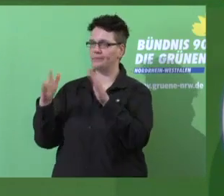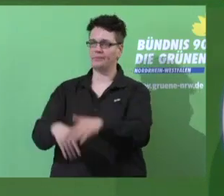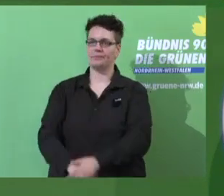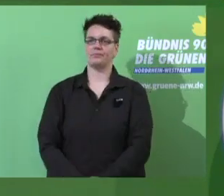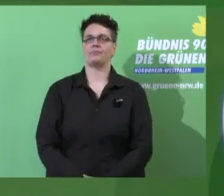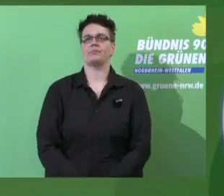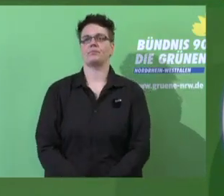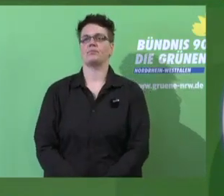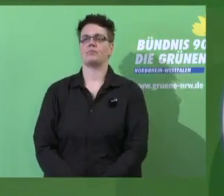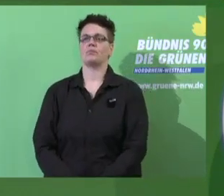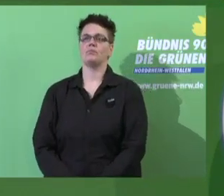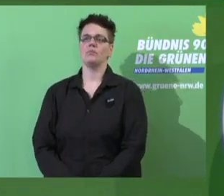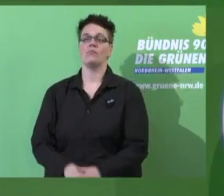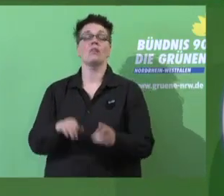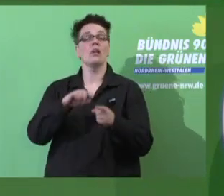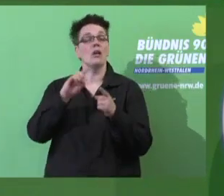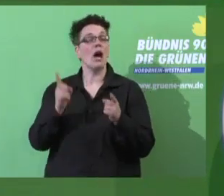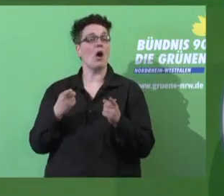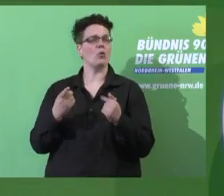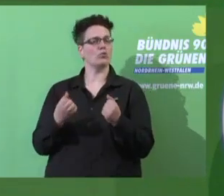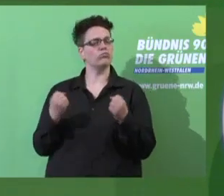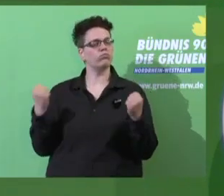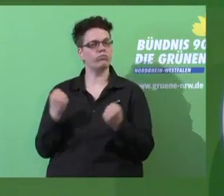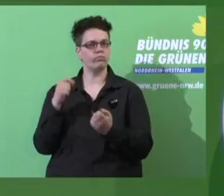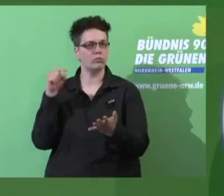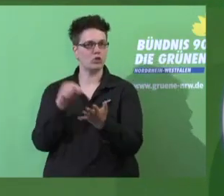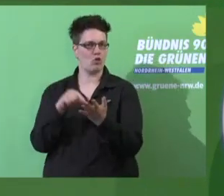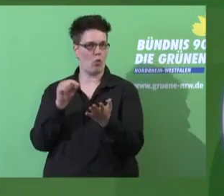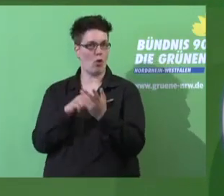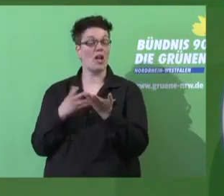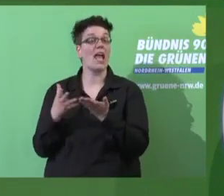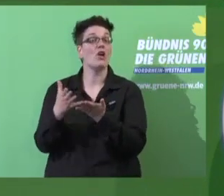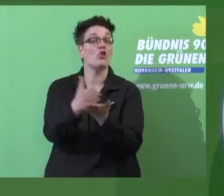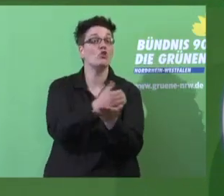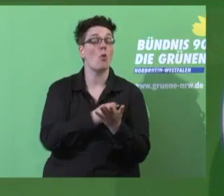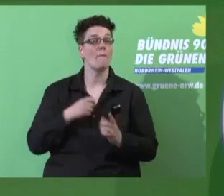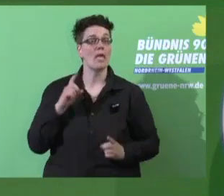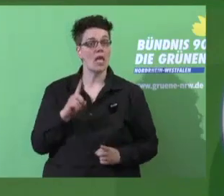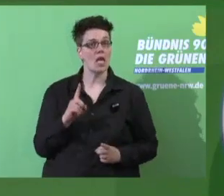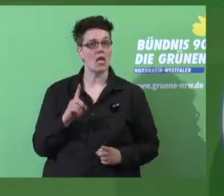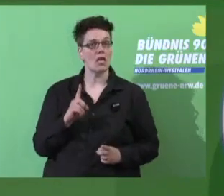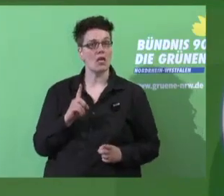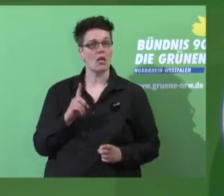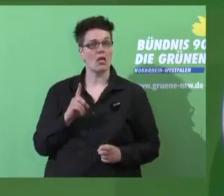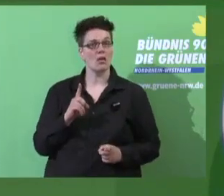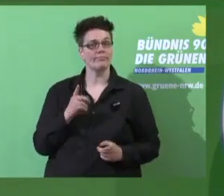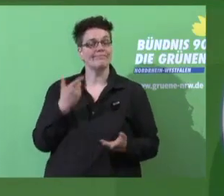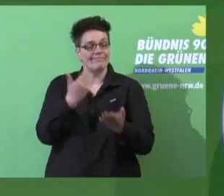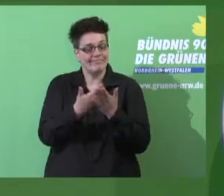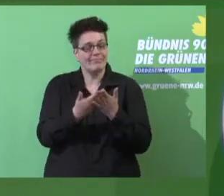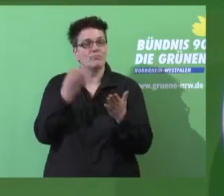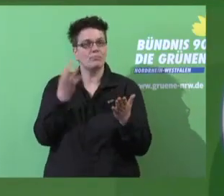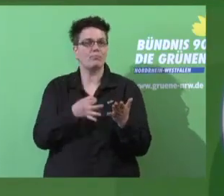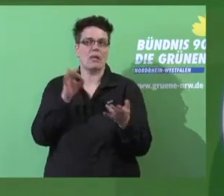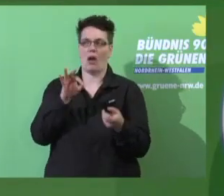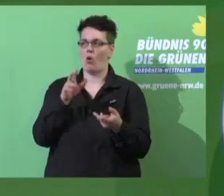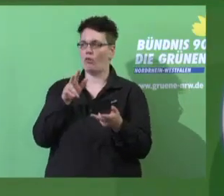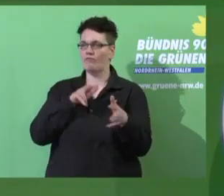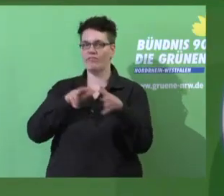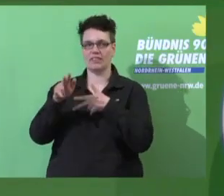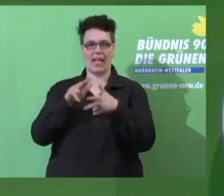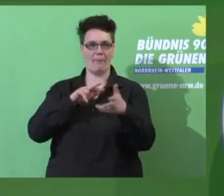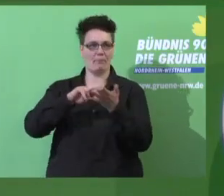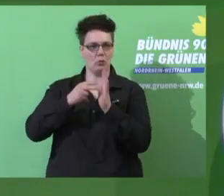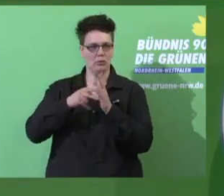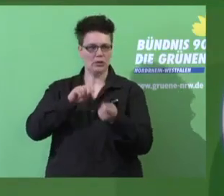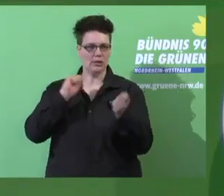Aber es gibt auch starke ökonomische Gründe, warum wir zu einer anderen Verkehrspolitik, zu einer anderen Mobilitätspolitik kommen müssen. Wenn wir